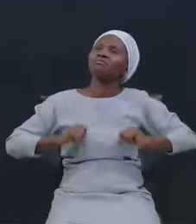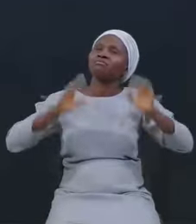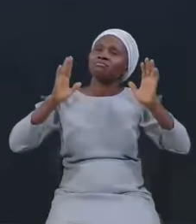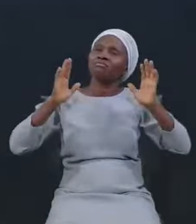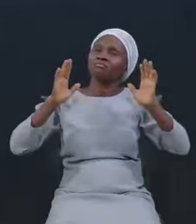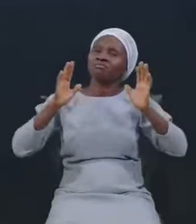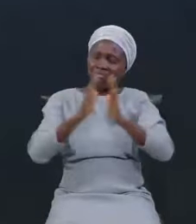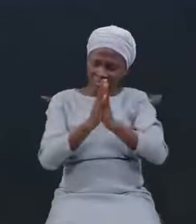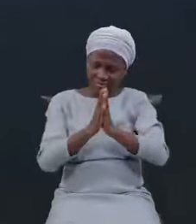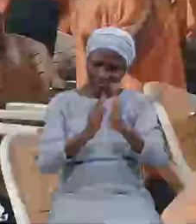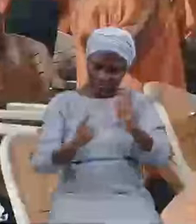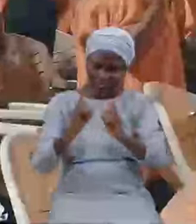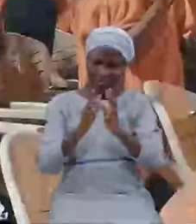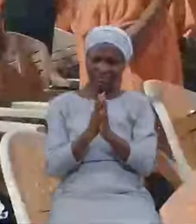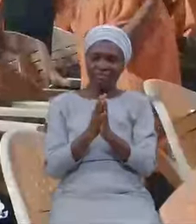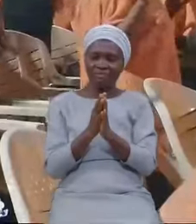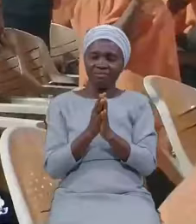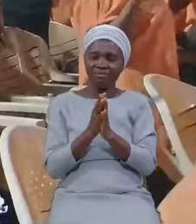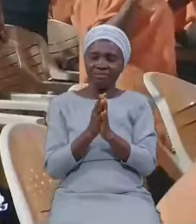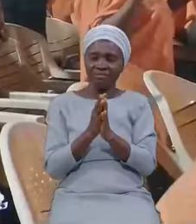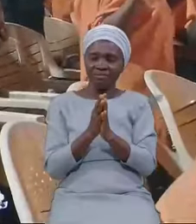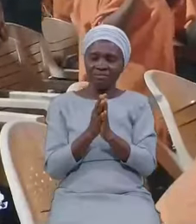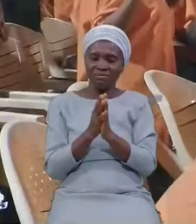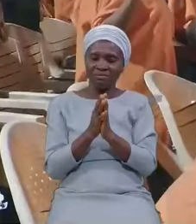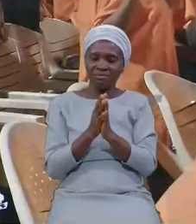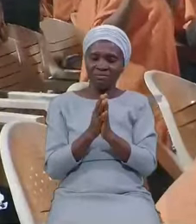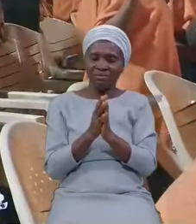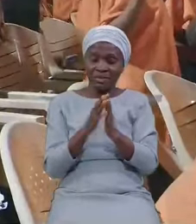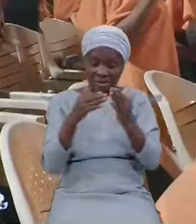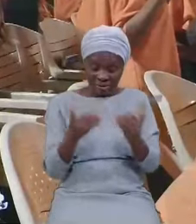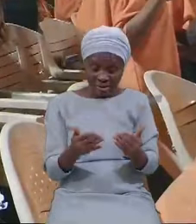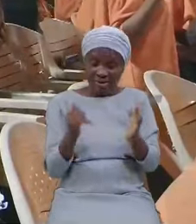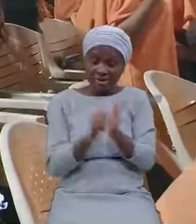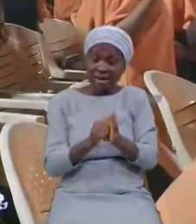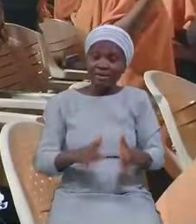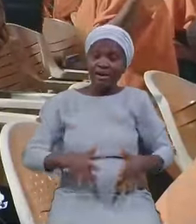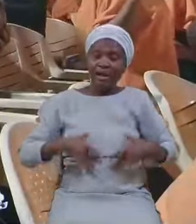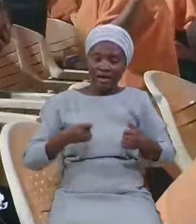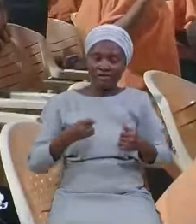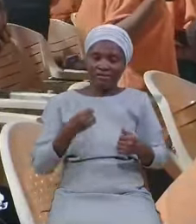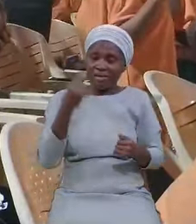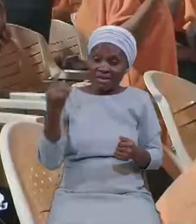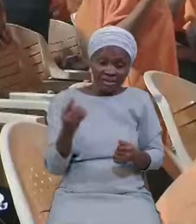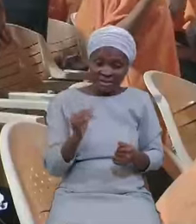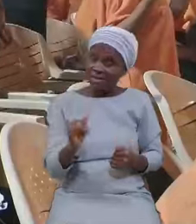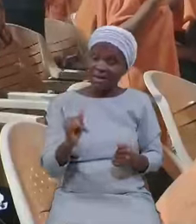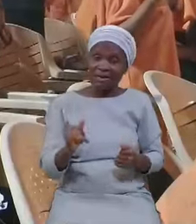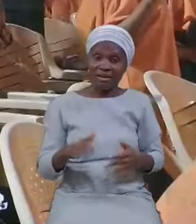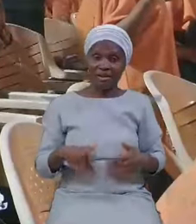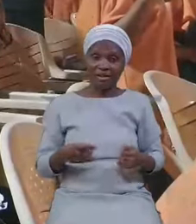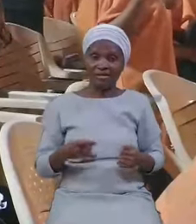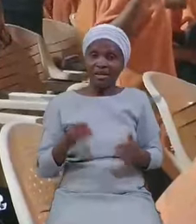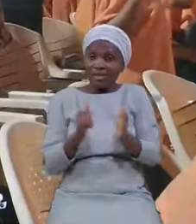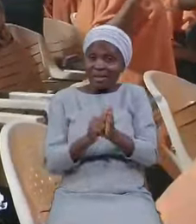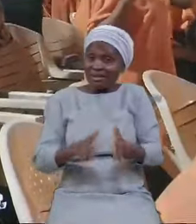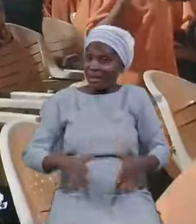maintenant, cette vie éternelle, cette vie éternelle est pour toi.